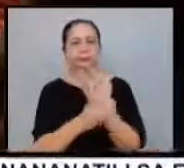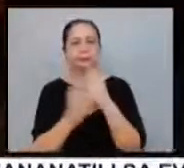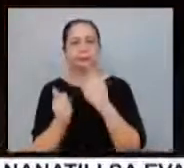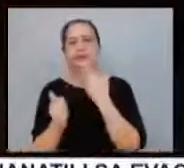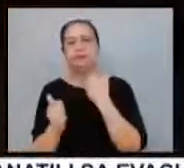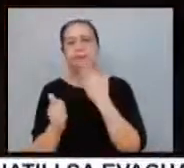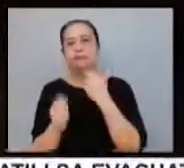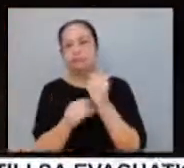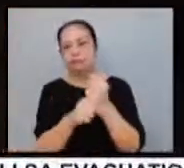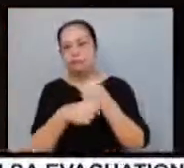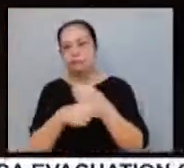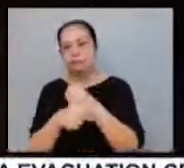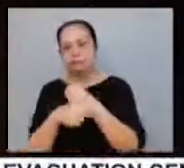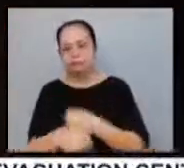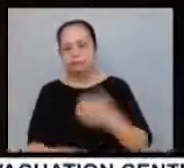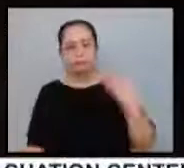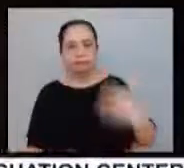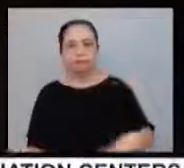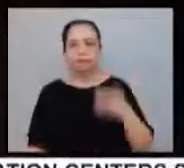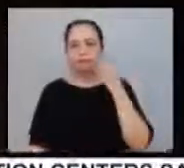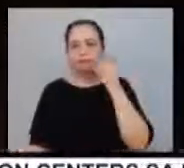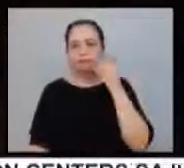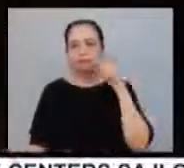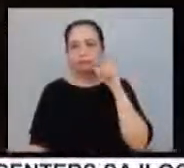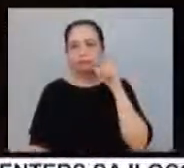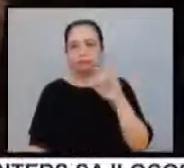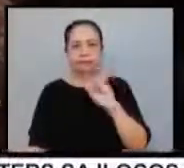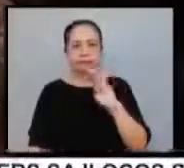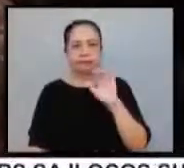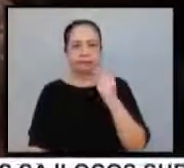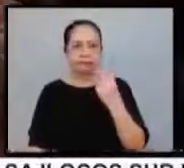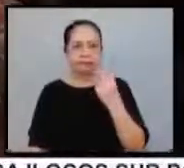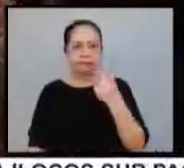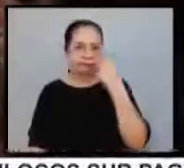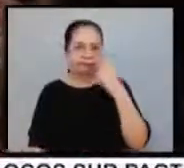Divina De La Torre ng IBC 13 para sa Bayan.